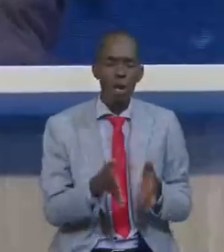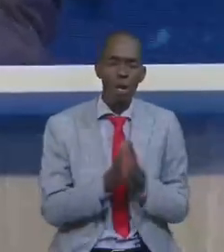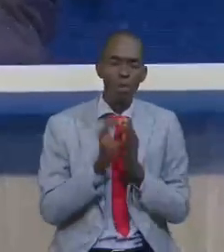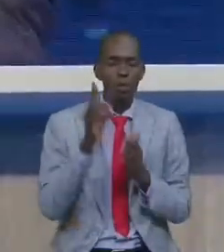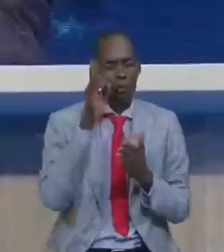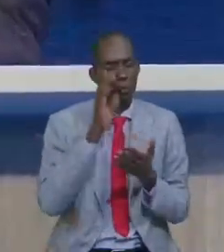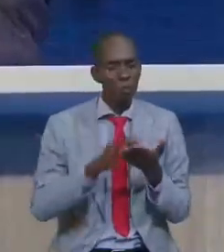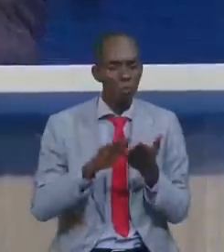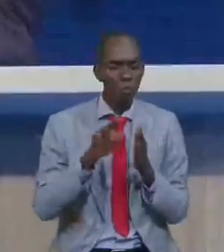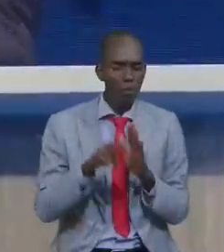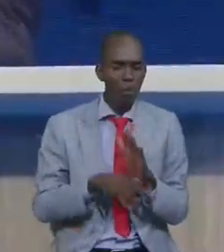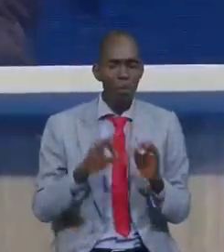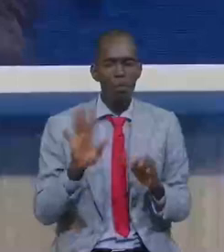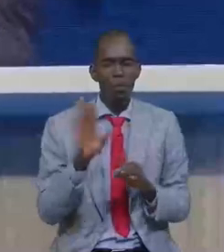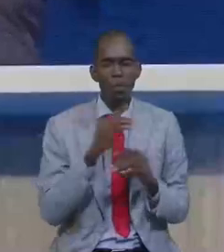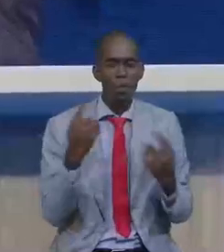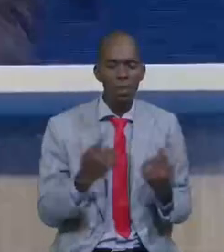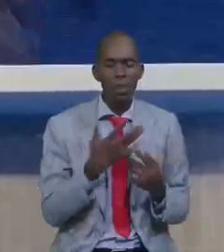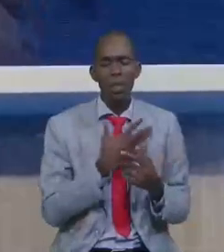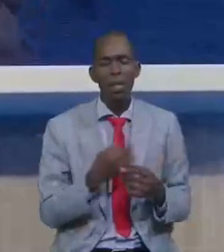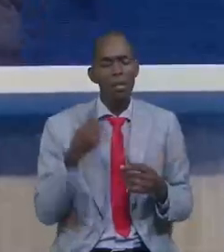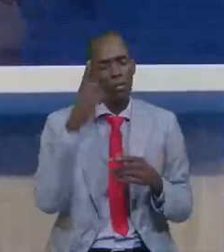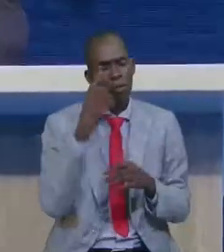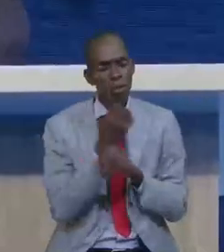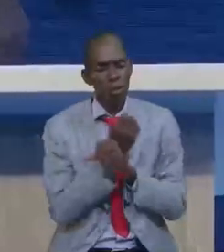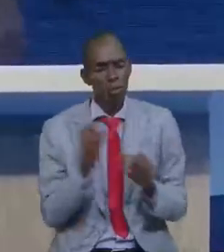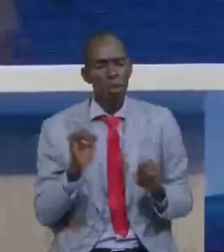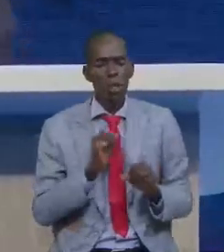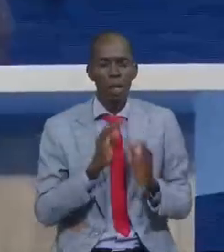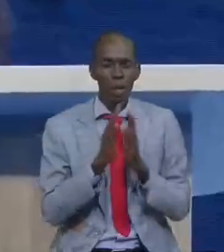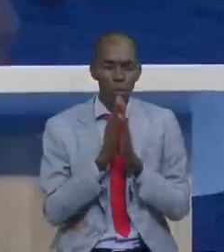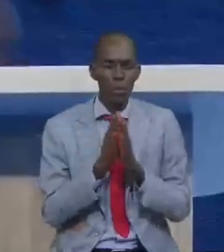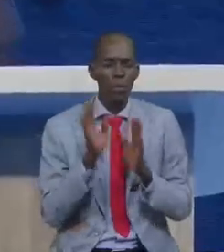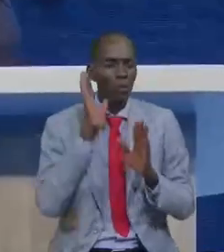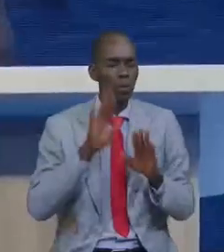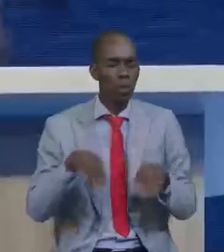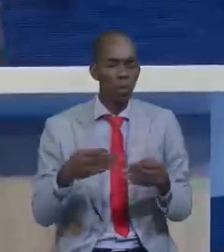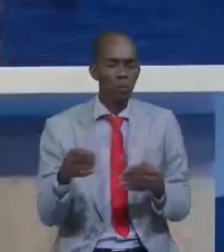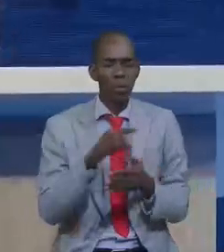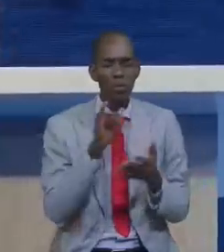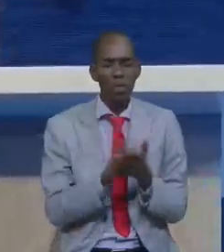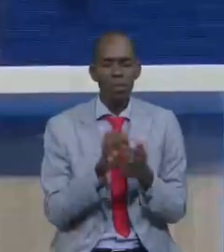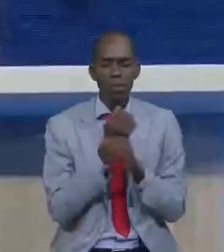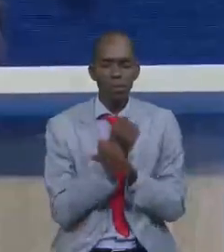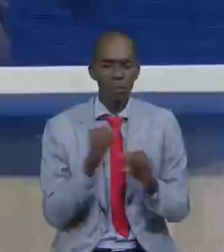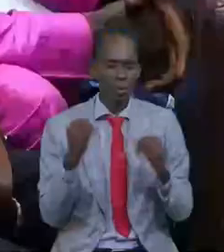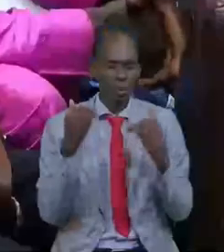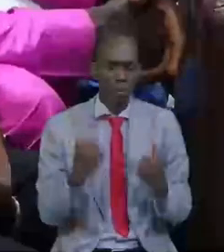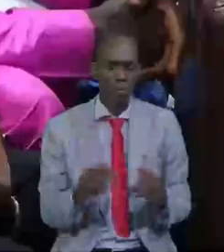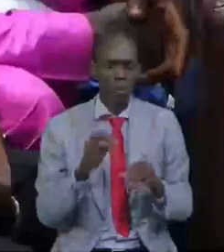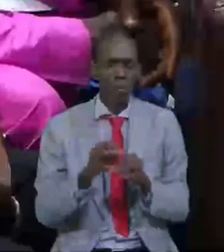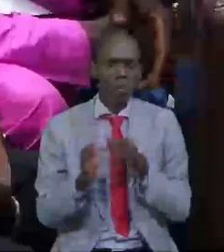purification et le salut, la libération. Je prie, accorde-leur ce salut maintenant au nom de